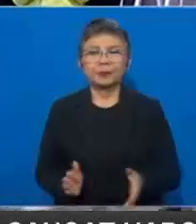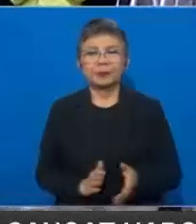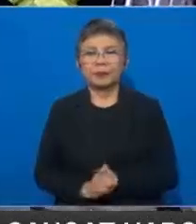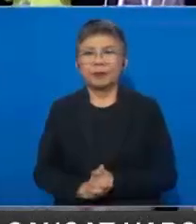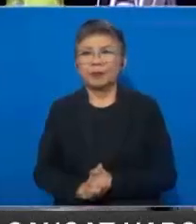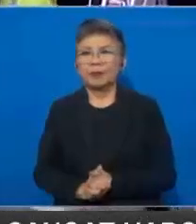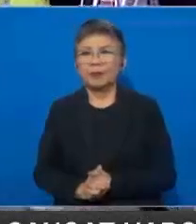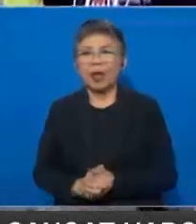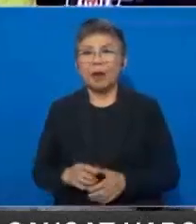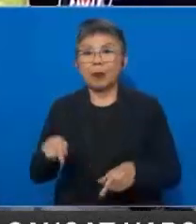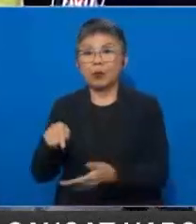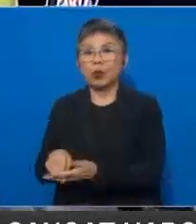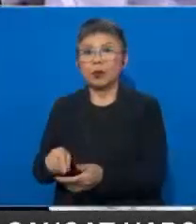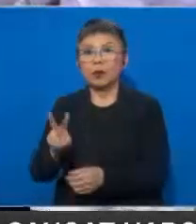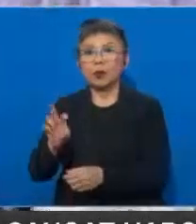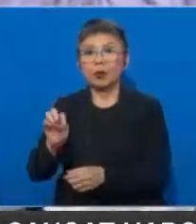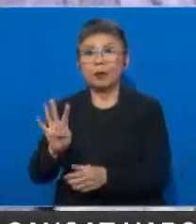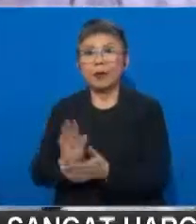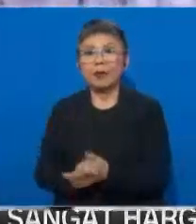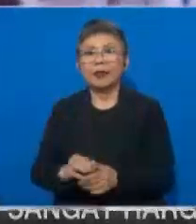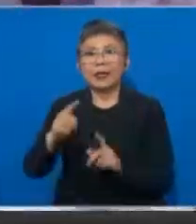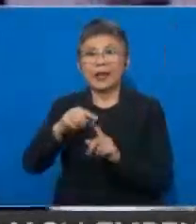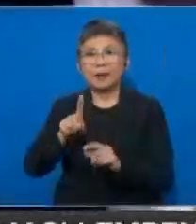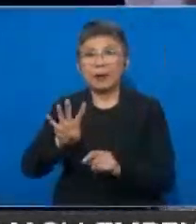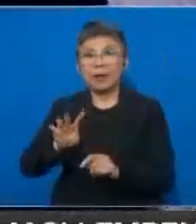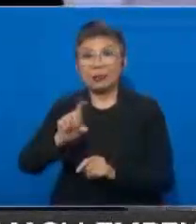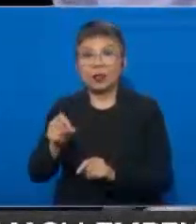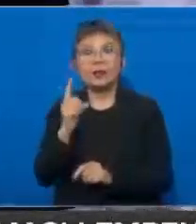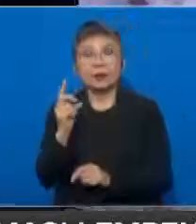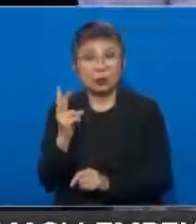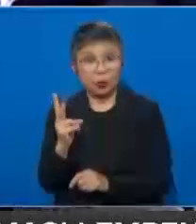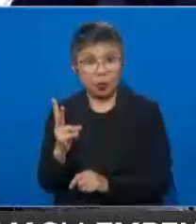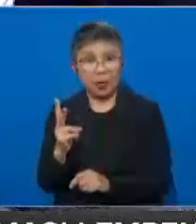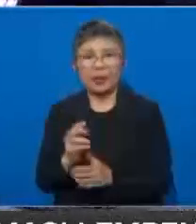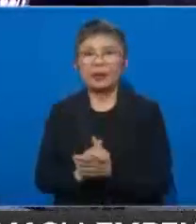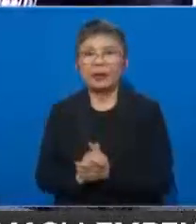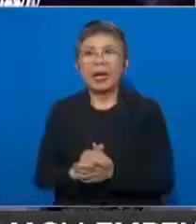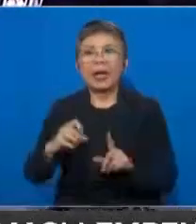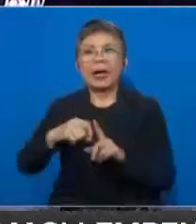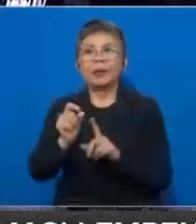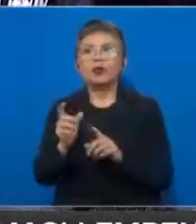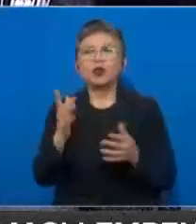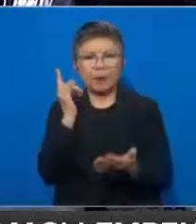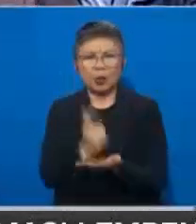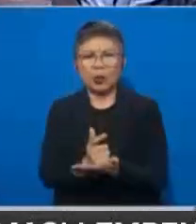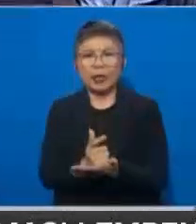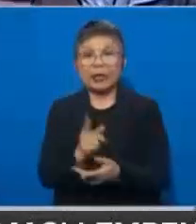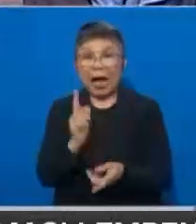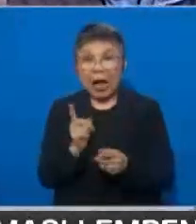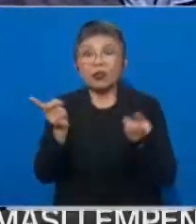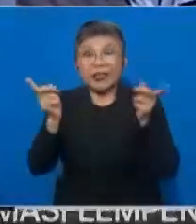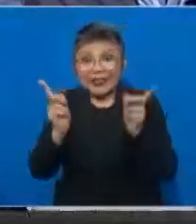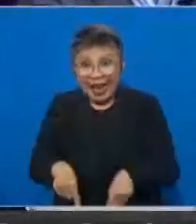Pemilu serentak termasuk pilpres akan berlangsung pada 14 Februari mendatang. KPU juga telah menentukan jika